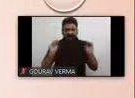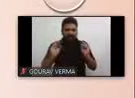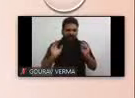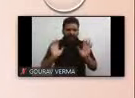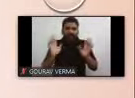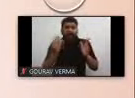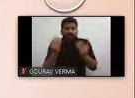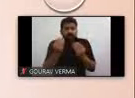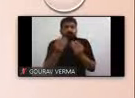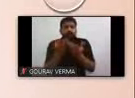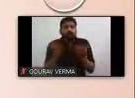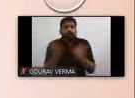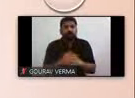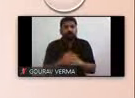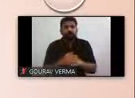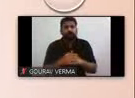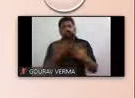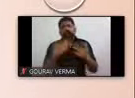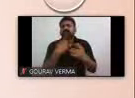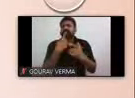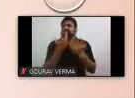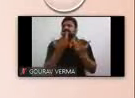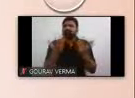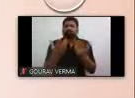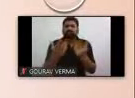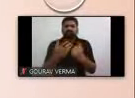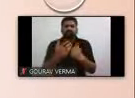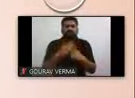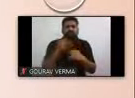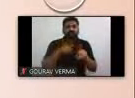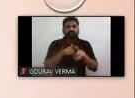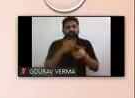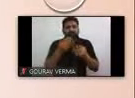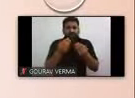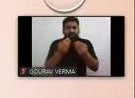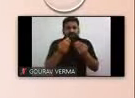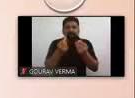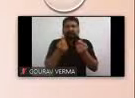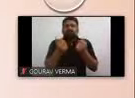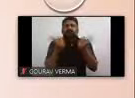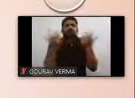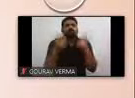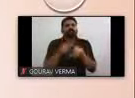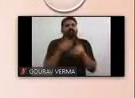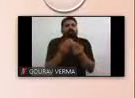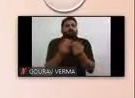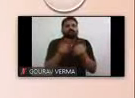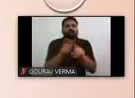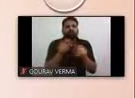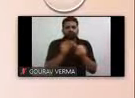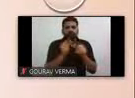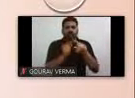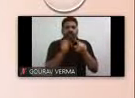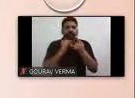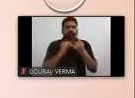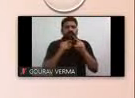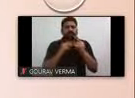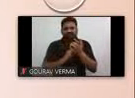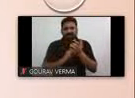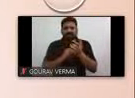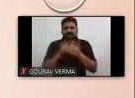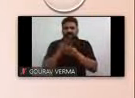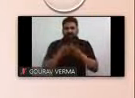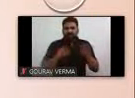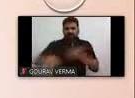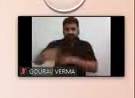उसमें जो हम कहते हैं मेल्ट कर जाते हैं, जैसे बच्चे जो ऑटिस्टिक जिनमें ऑटिज्म का शेप होता